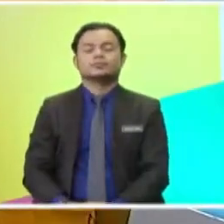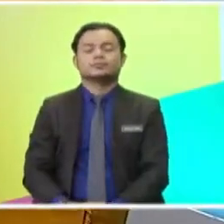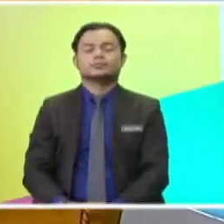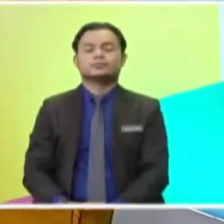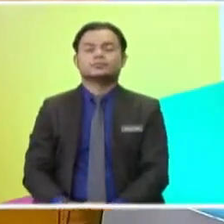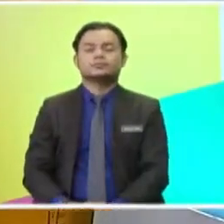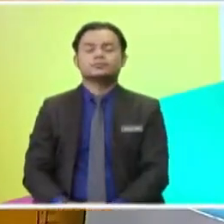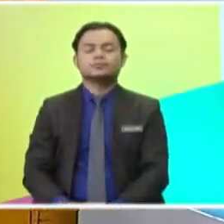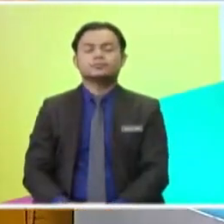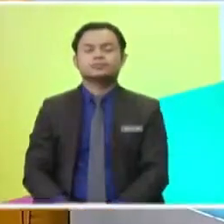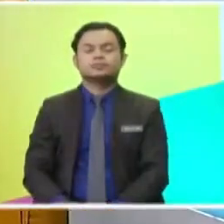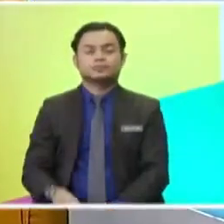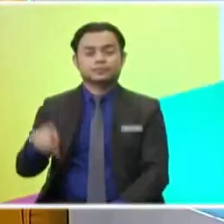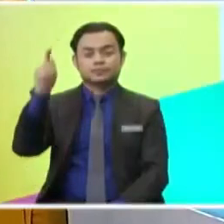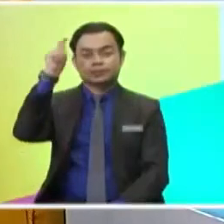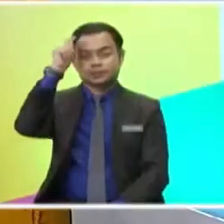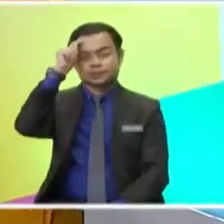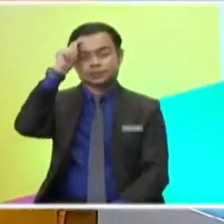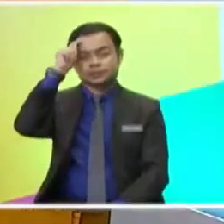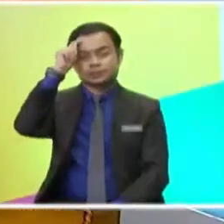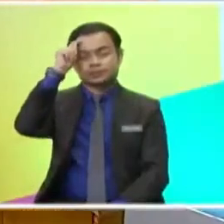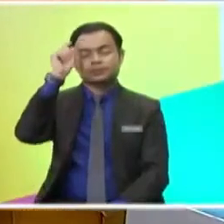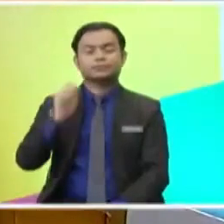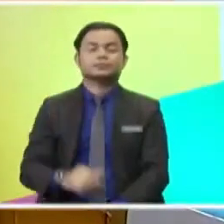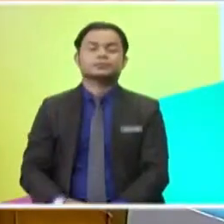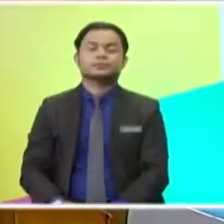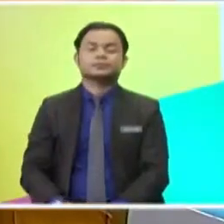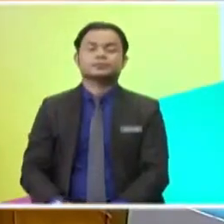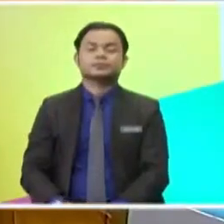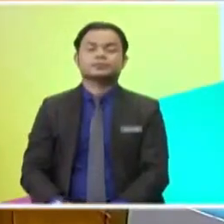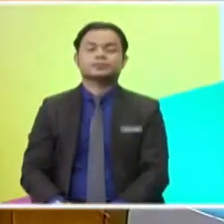Okey, Terengganu cikgu. Okey.